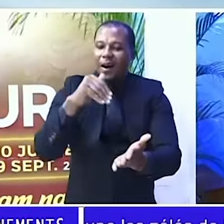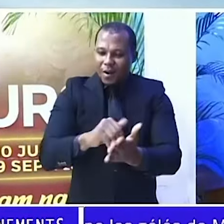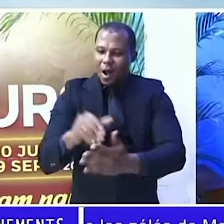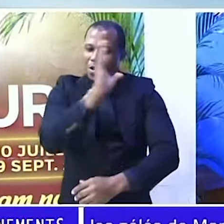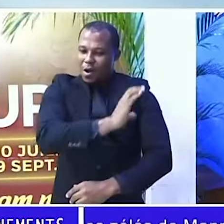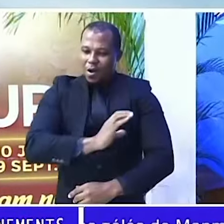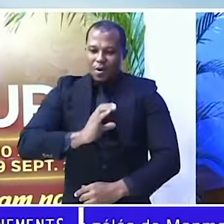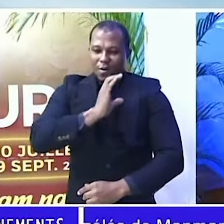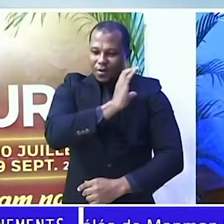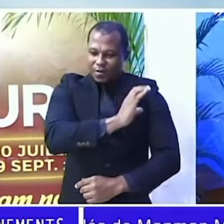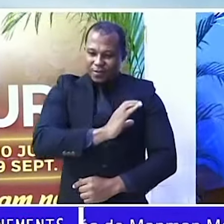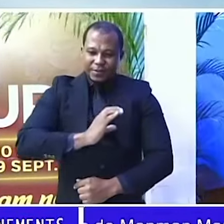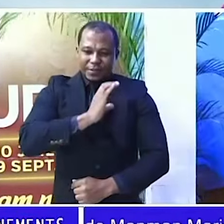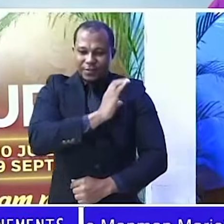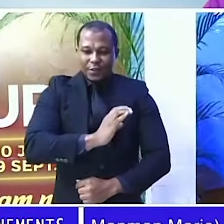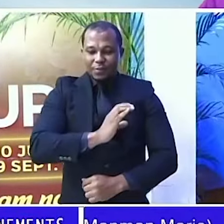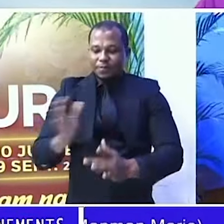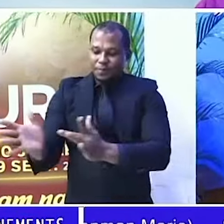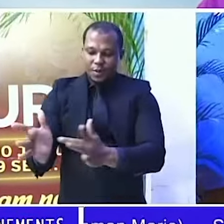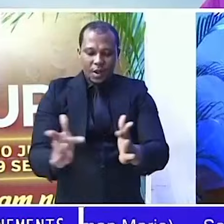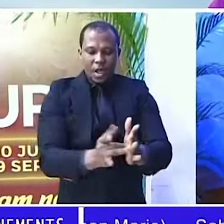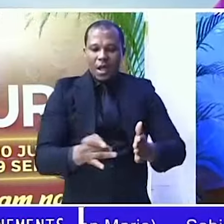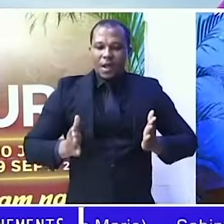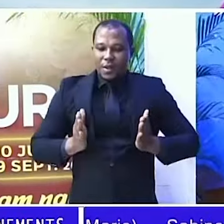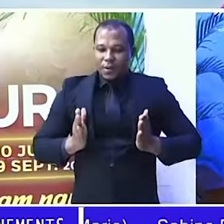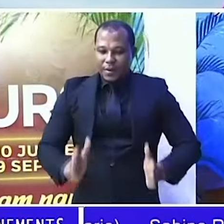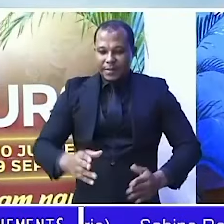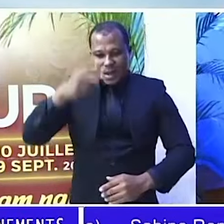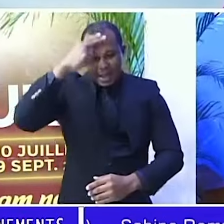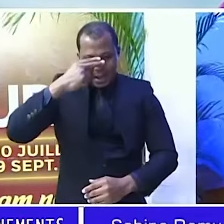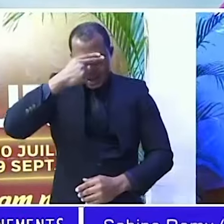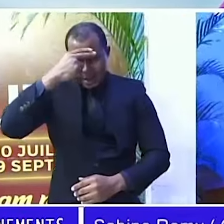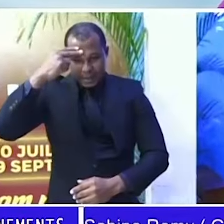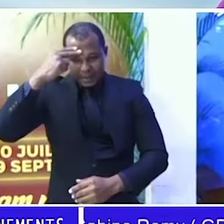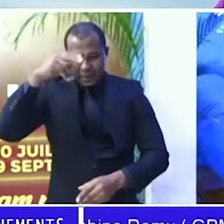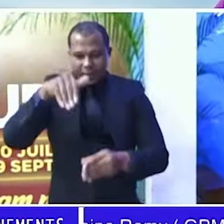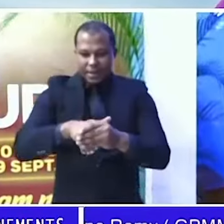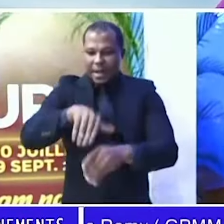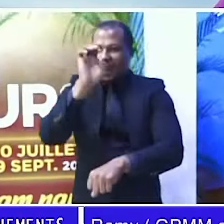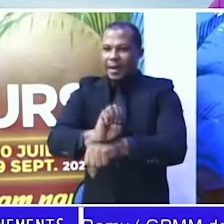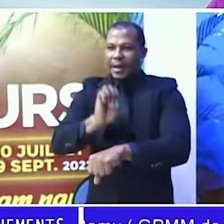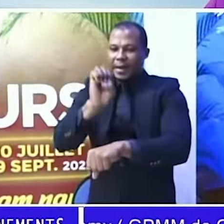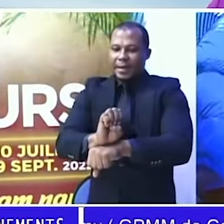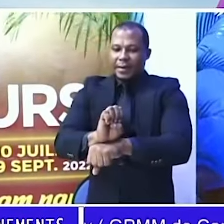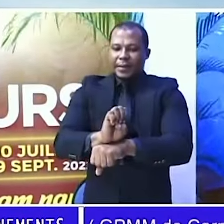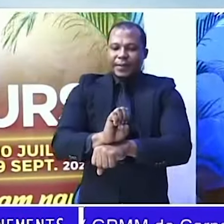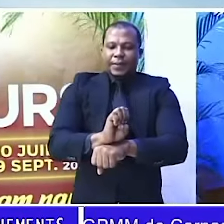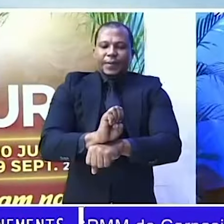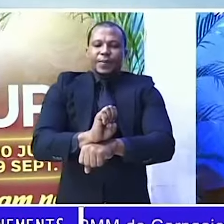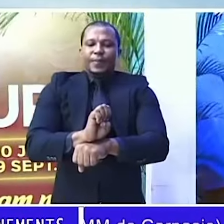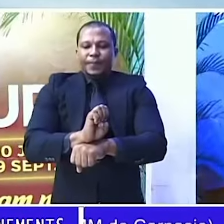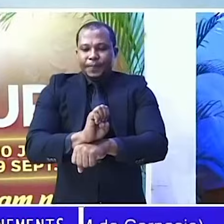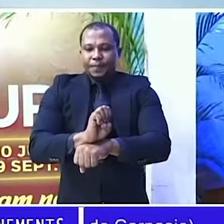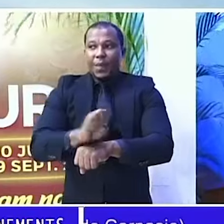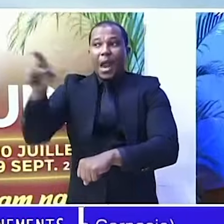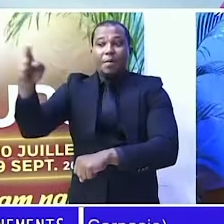comportement yon chrétien catholique dans l'église. Moi